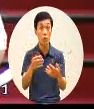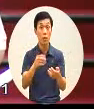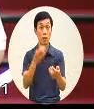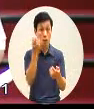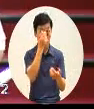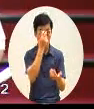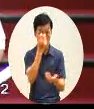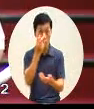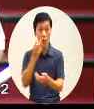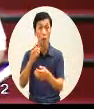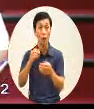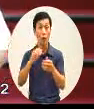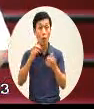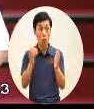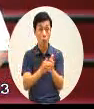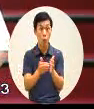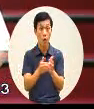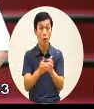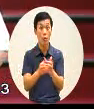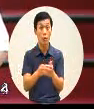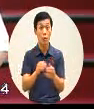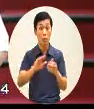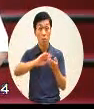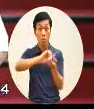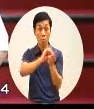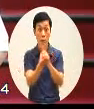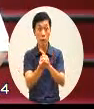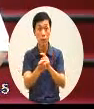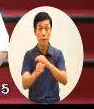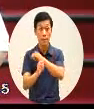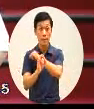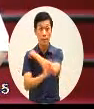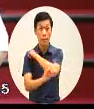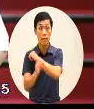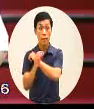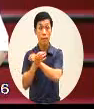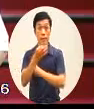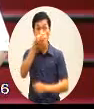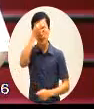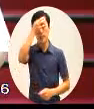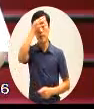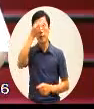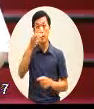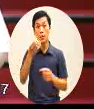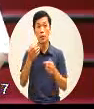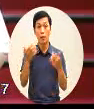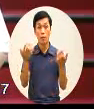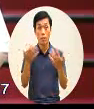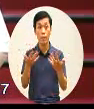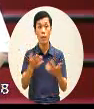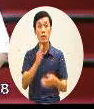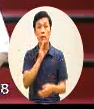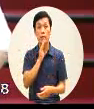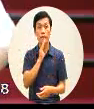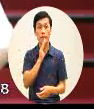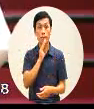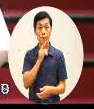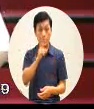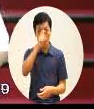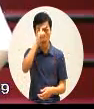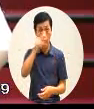了，会形成一个贪渎案件。所以讲，我希望讲你这个方面。你把它严